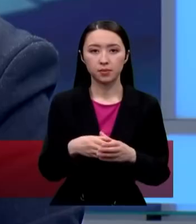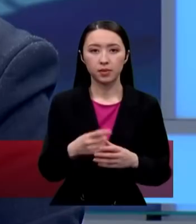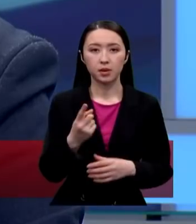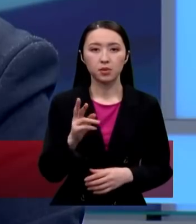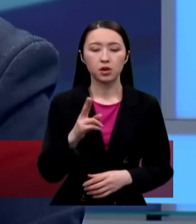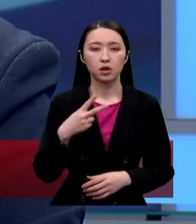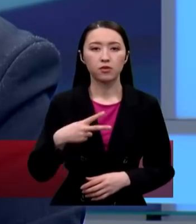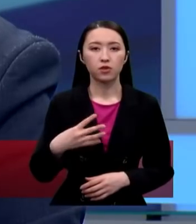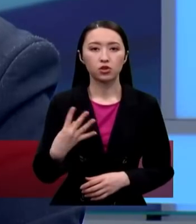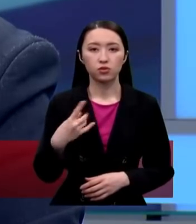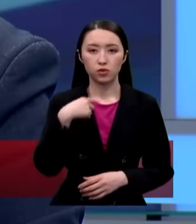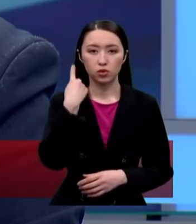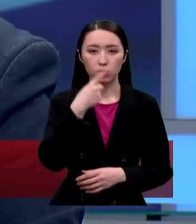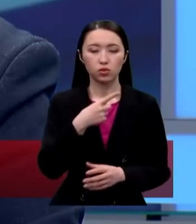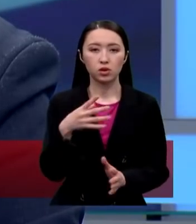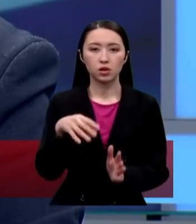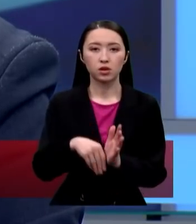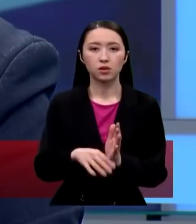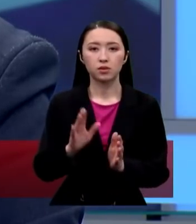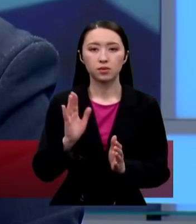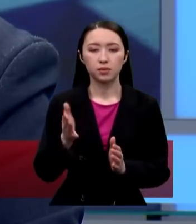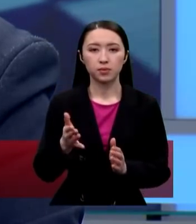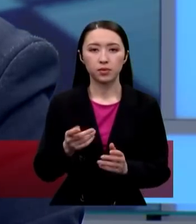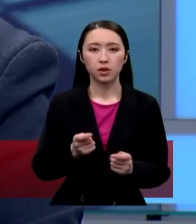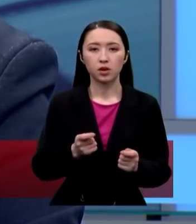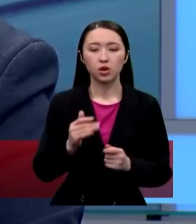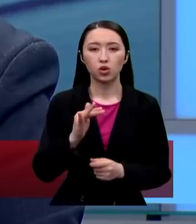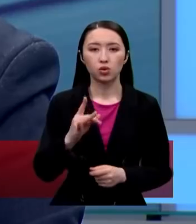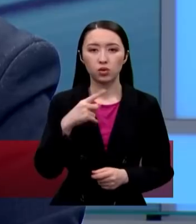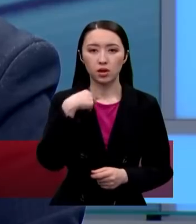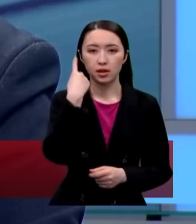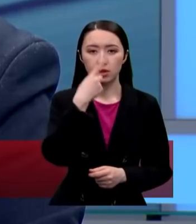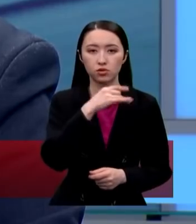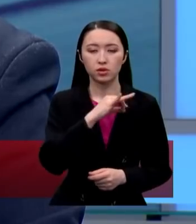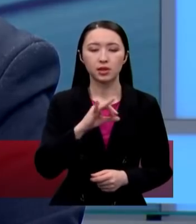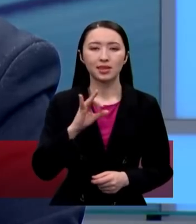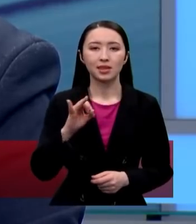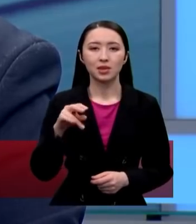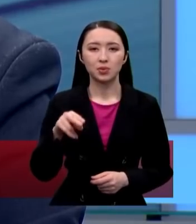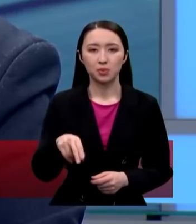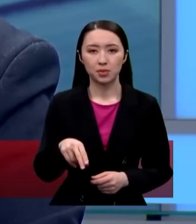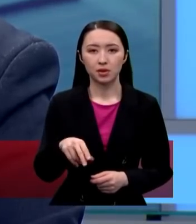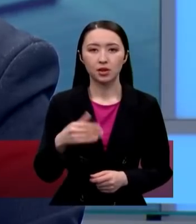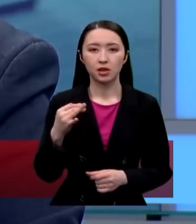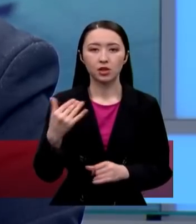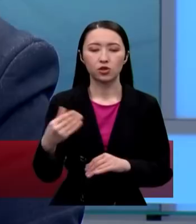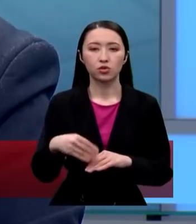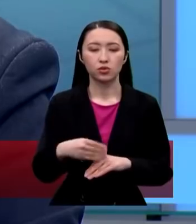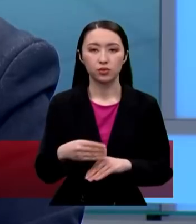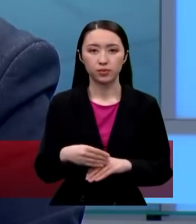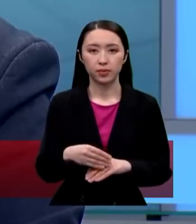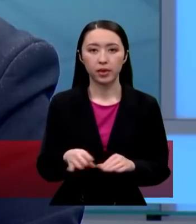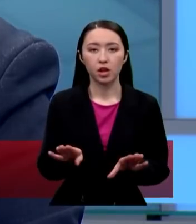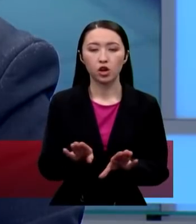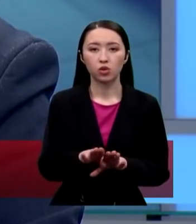января 2024 года туда добавляются учредители и руководители юридических лиц и индивидуальные предприниматели, ну, соответственно, их супруги. То же